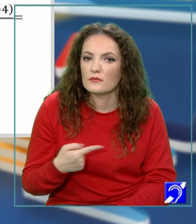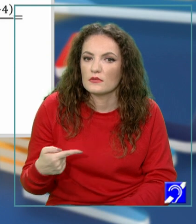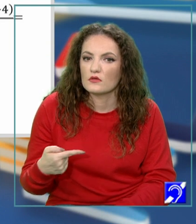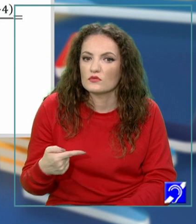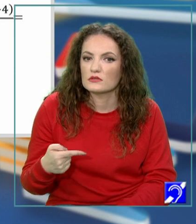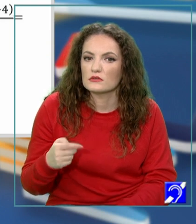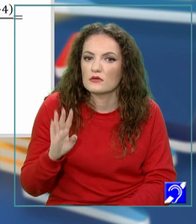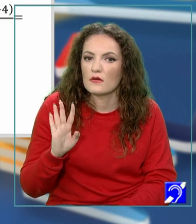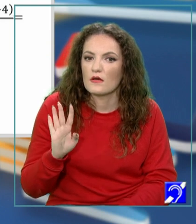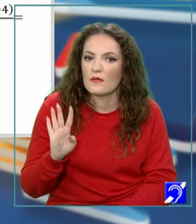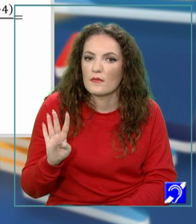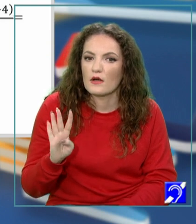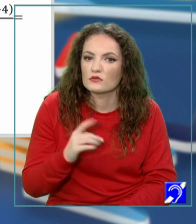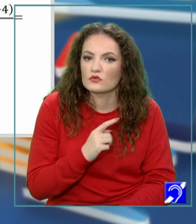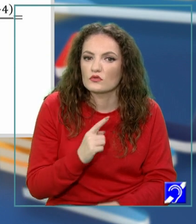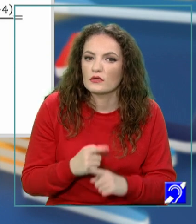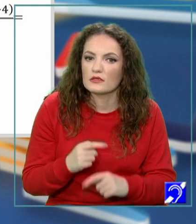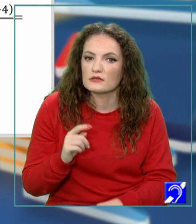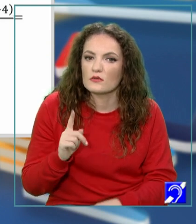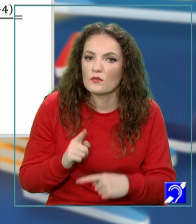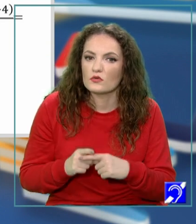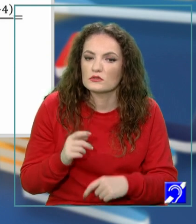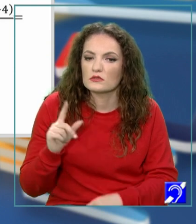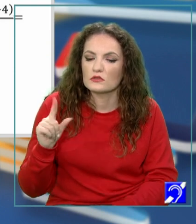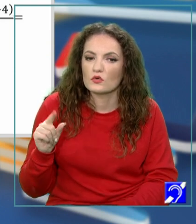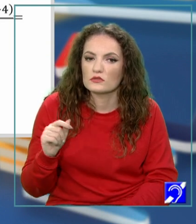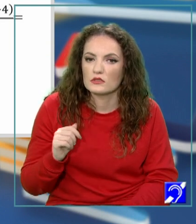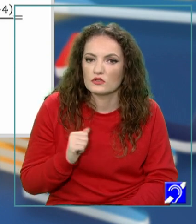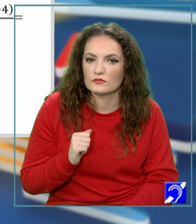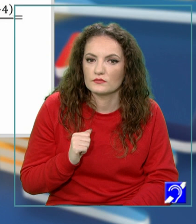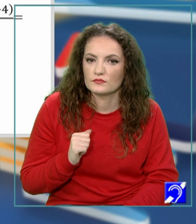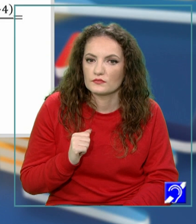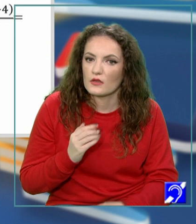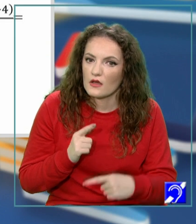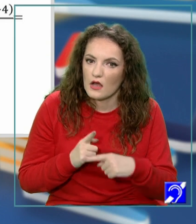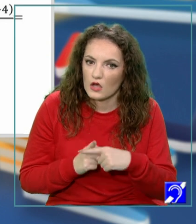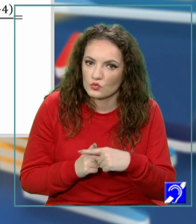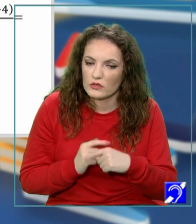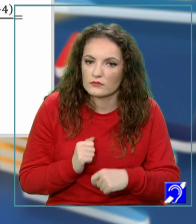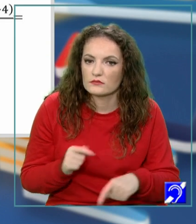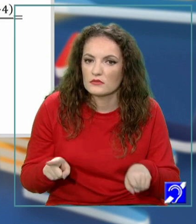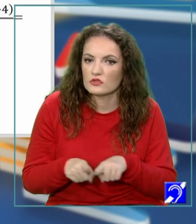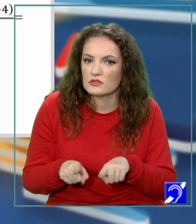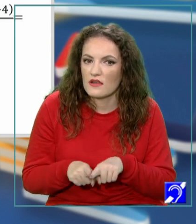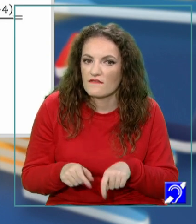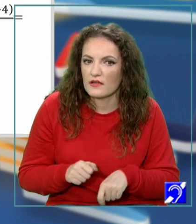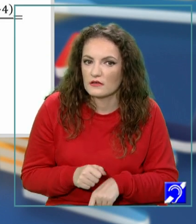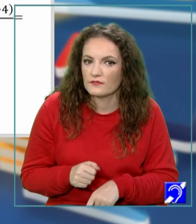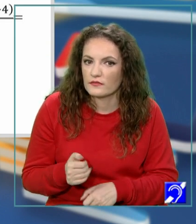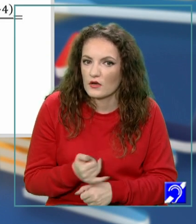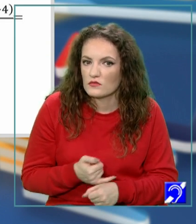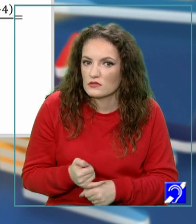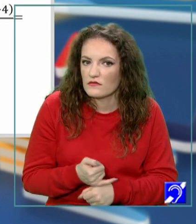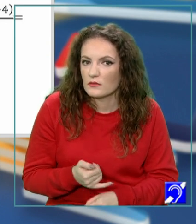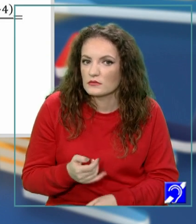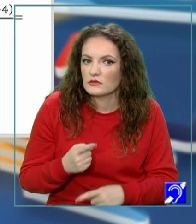20. Totul supra x plus 4 supra x minus 4. Adunăm din nou termenii asemenea. Observ că x pătrat se